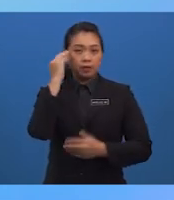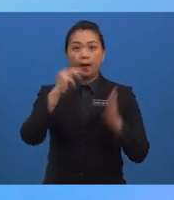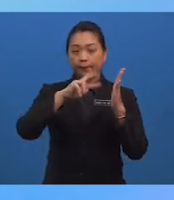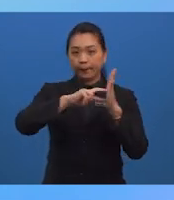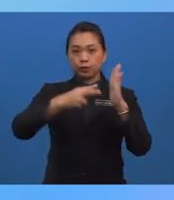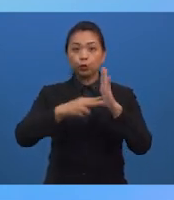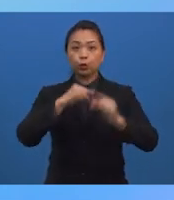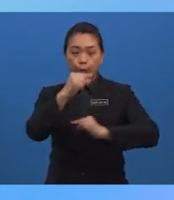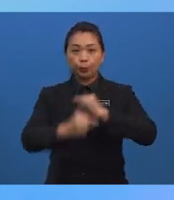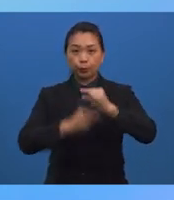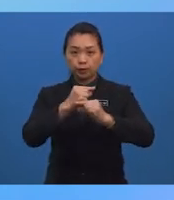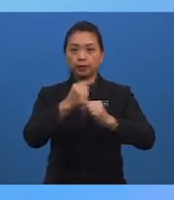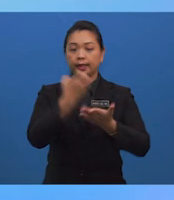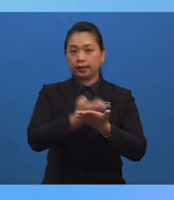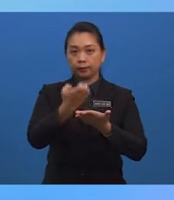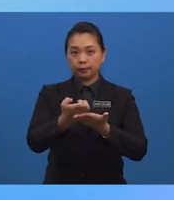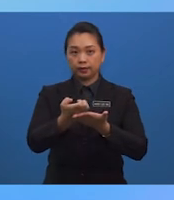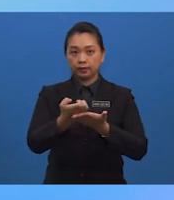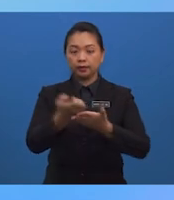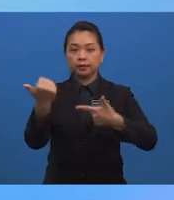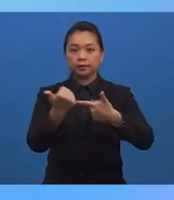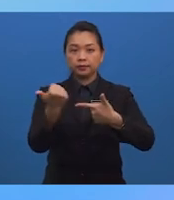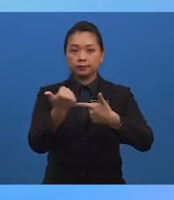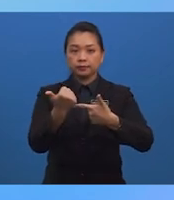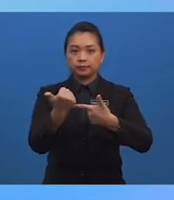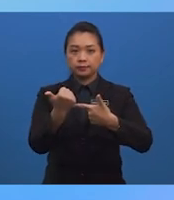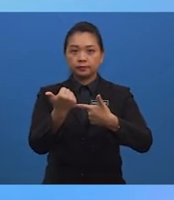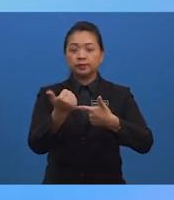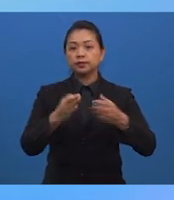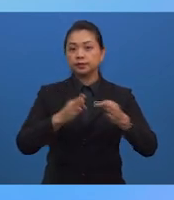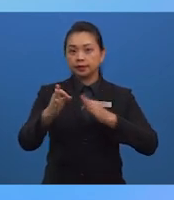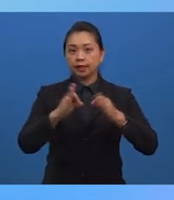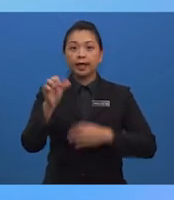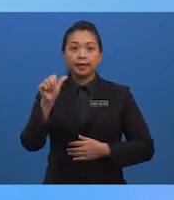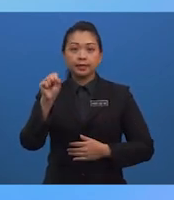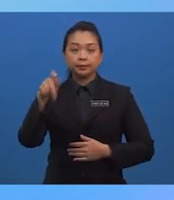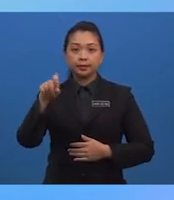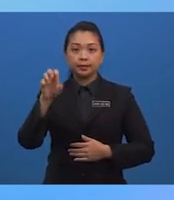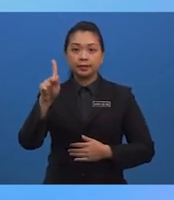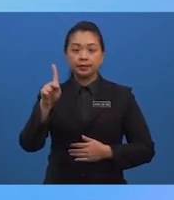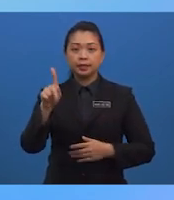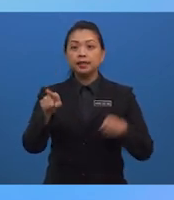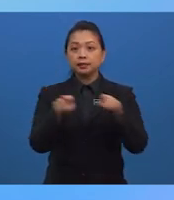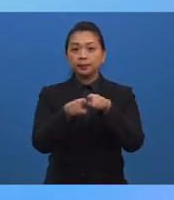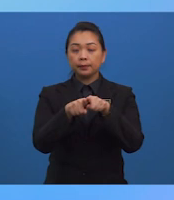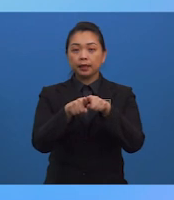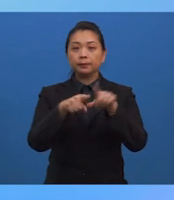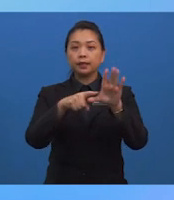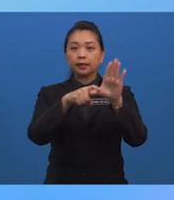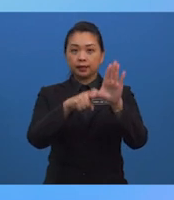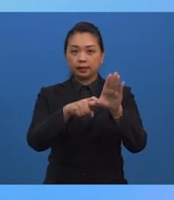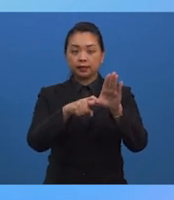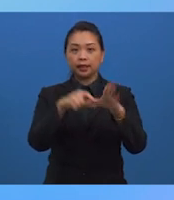maksud globalisasi ekonomi, yang kedua menjelaskan aspek saling kebergantungan